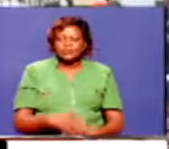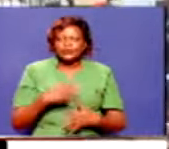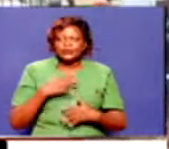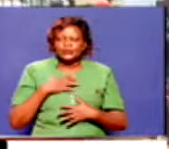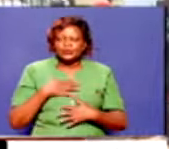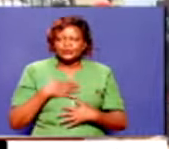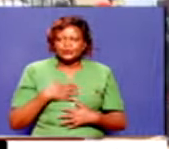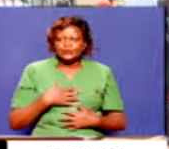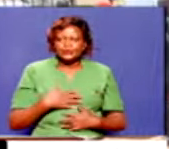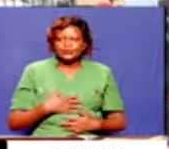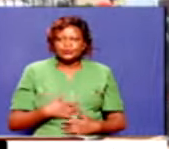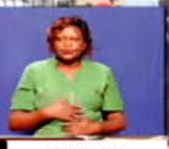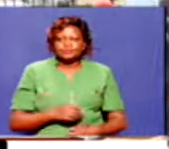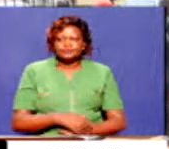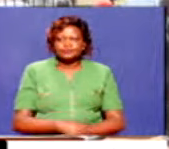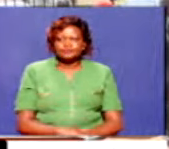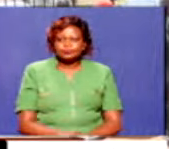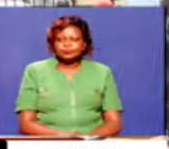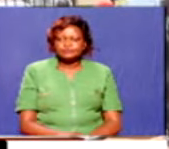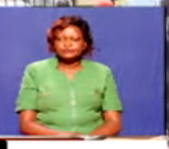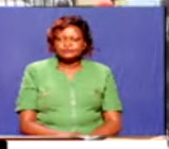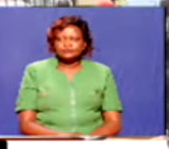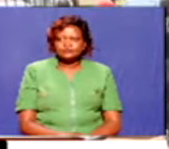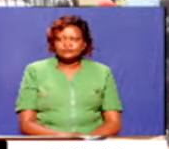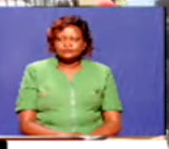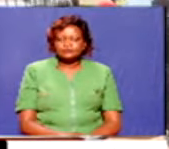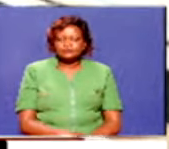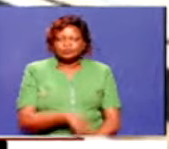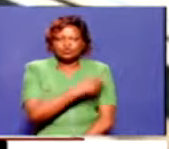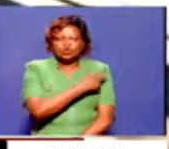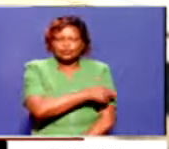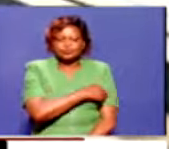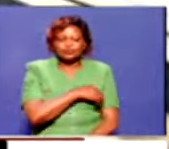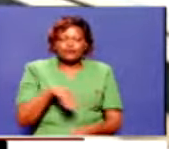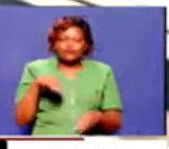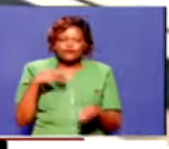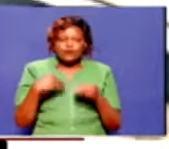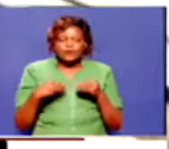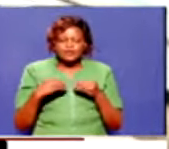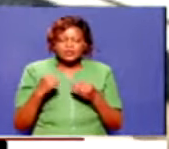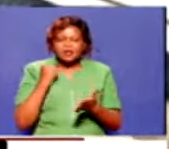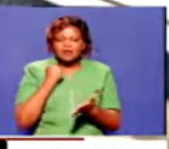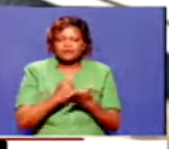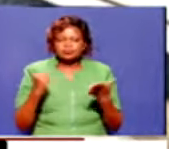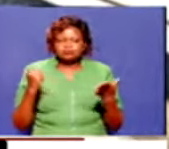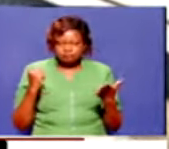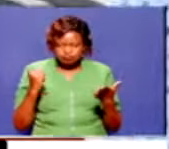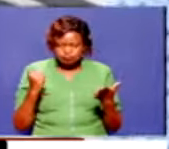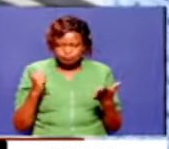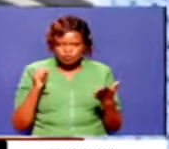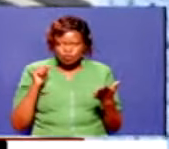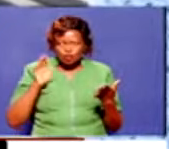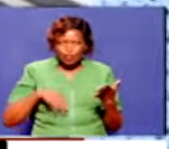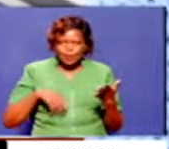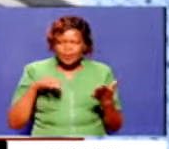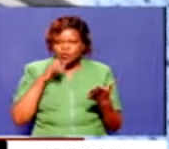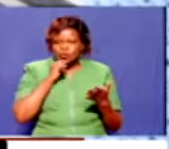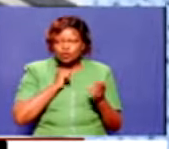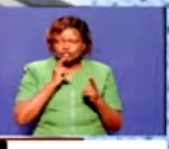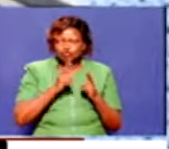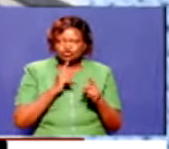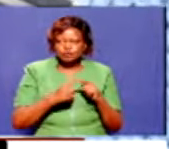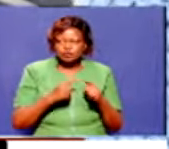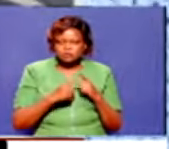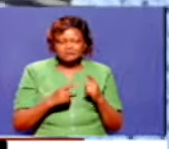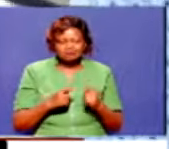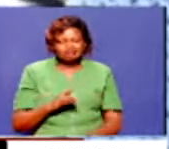waliona wana. Hospitali ya Busia Referral mwanamke mwenye umri wa miaka 22